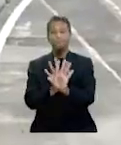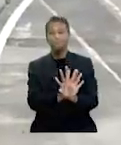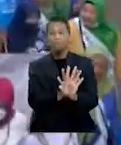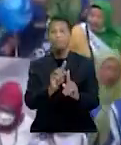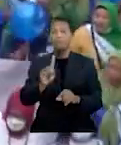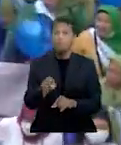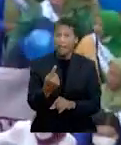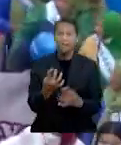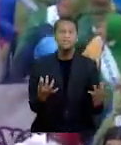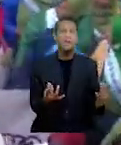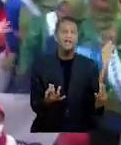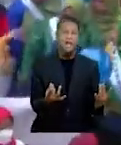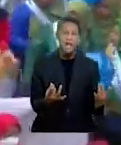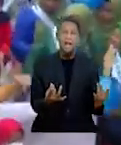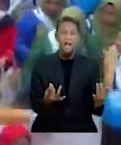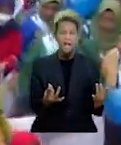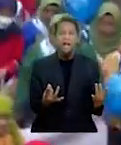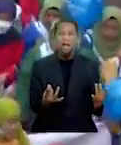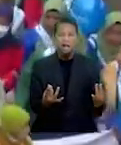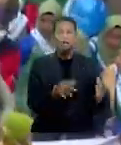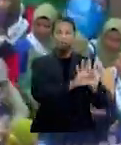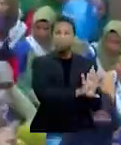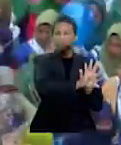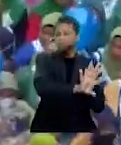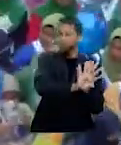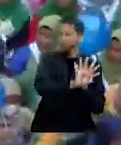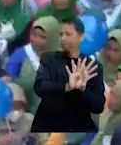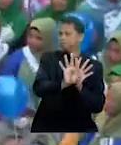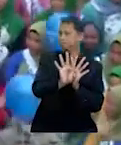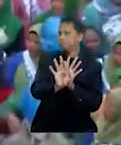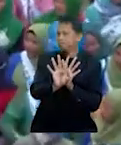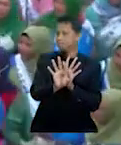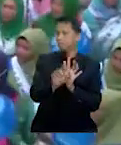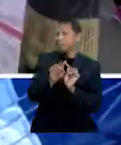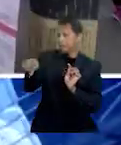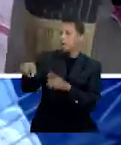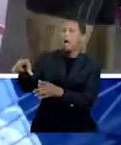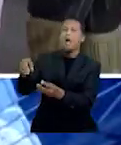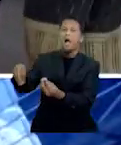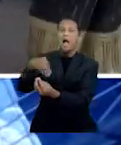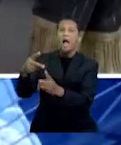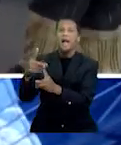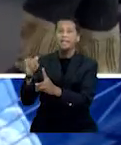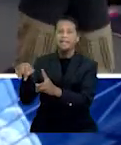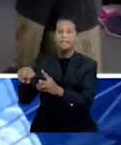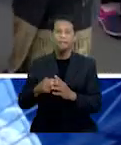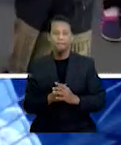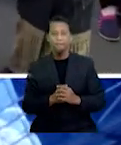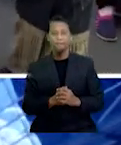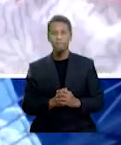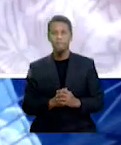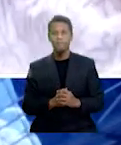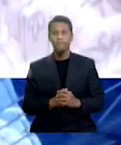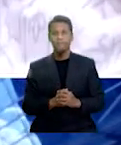Tentunya sejumlah tujuan ini juga diharapkan mampu tercipta dengan adanya acara ini, dimulai dari kebaya yang bisa